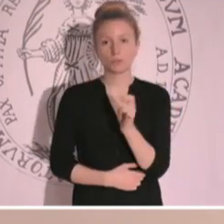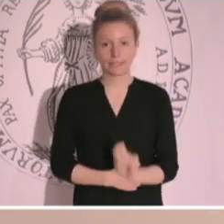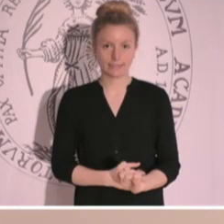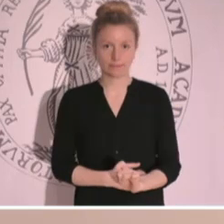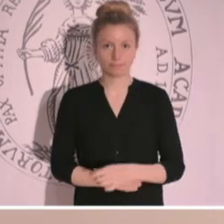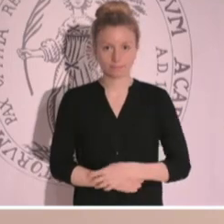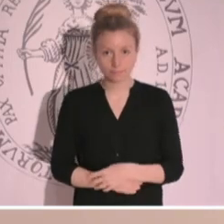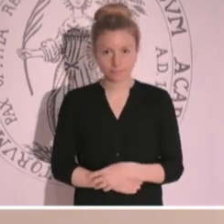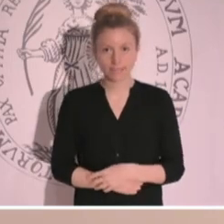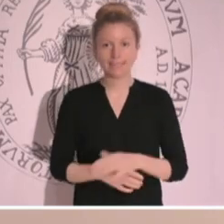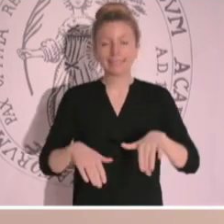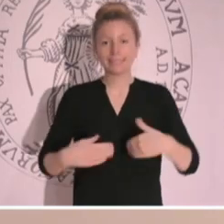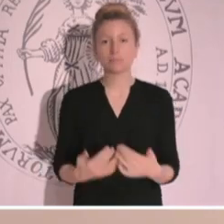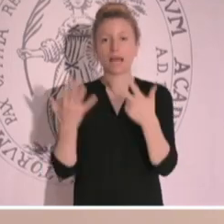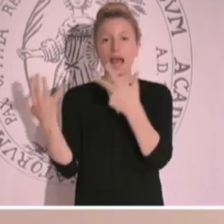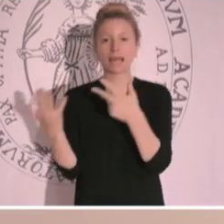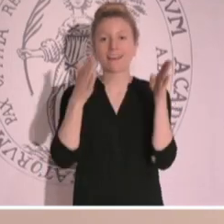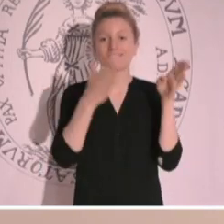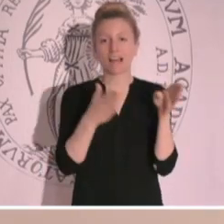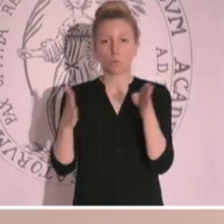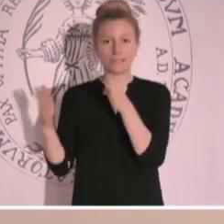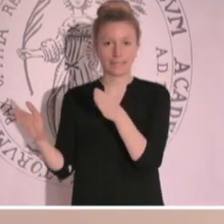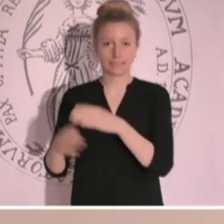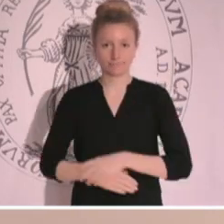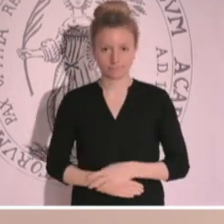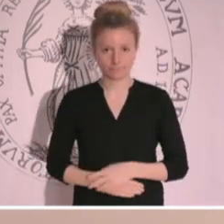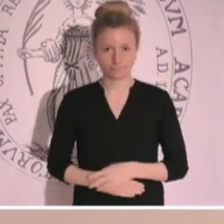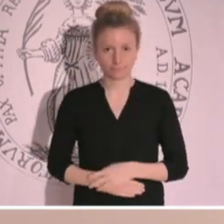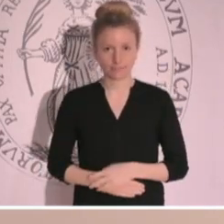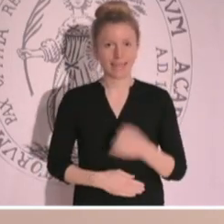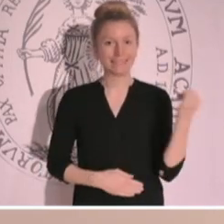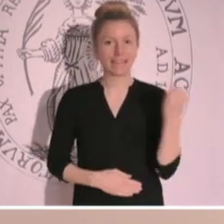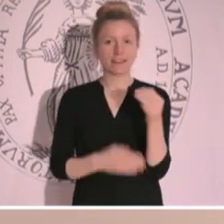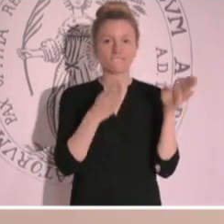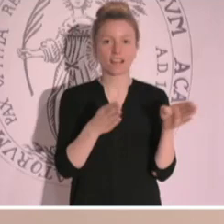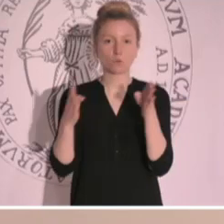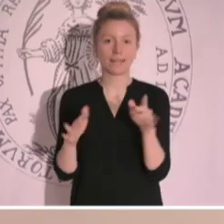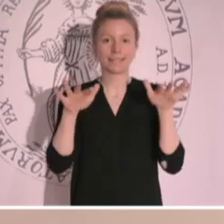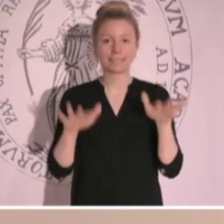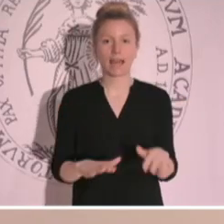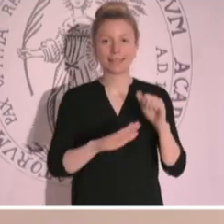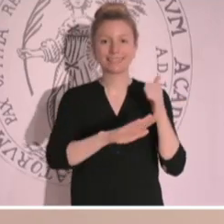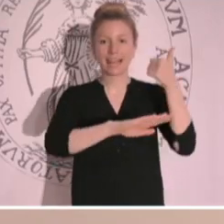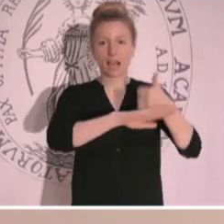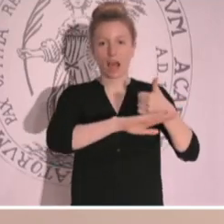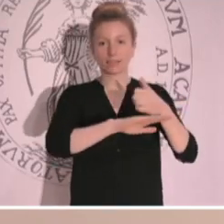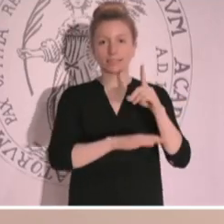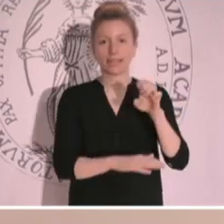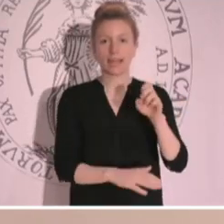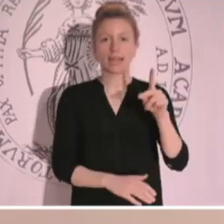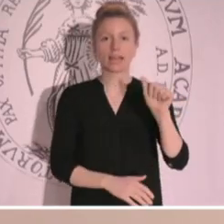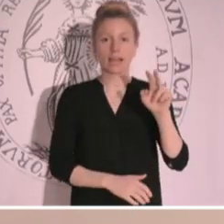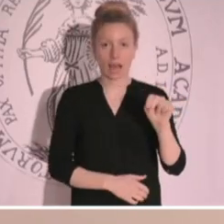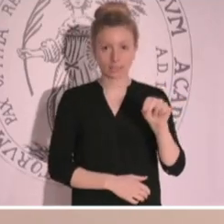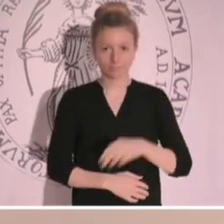der Dekan oder die Dekanin mit seinem oder ihrem Team steht. Auch die Dekane möchten Sie im Namen der